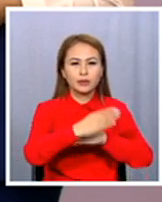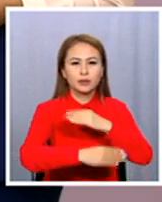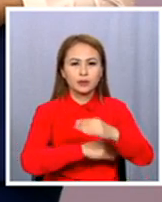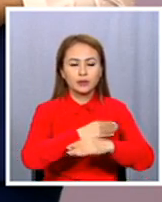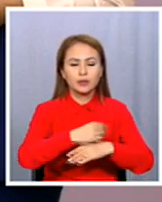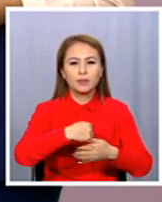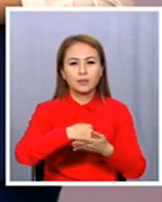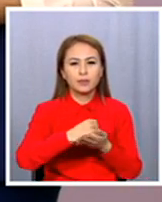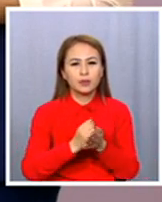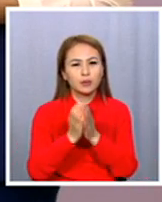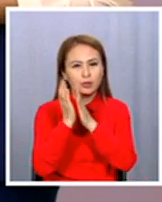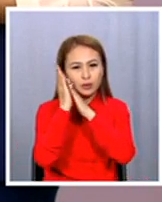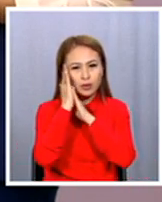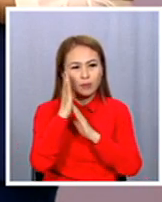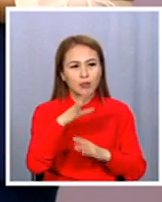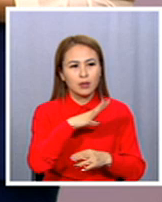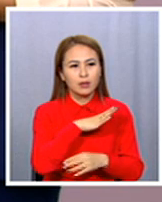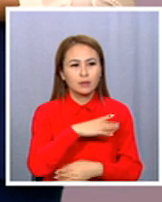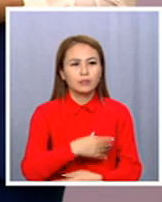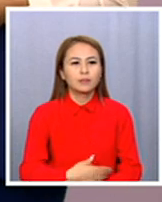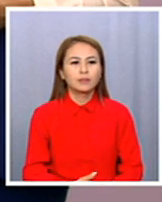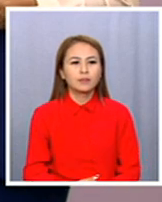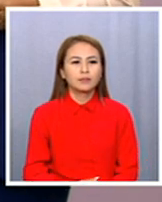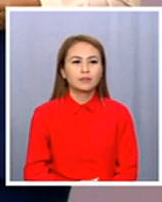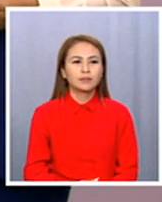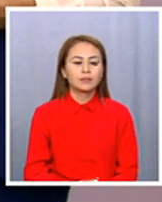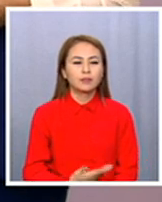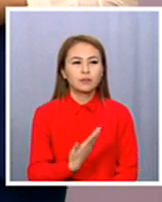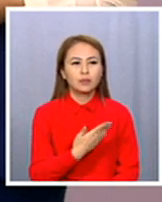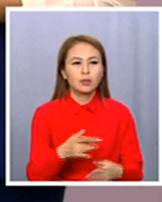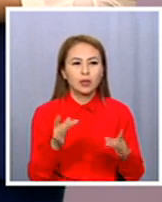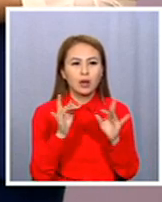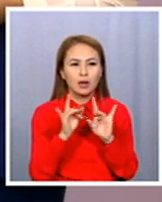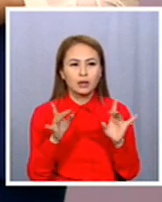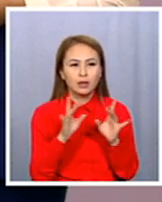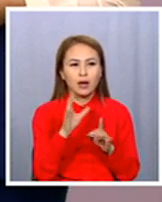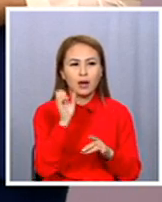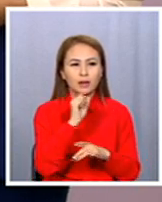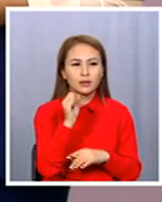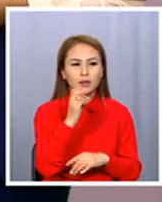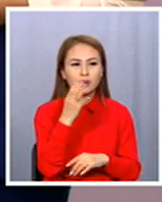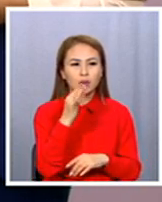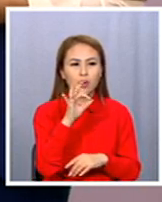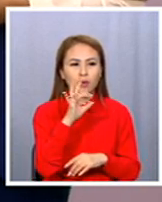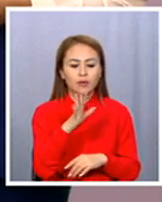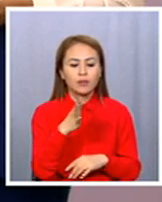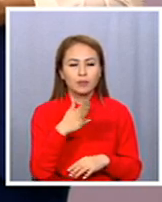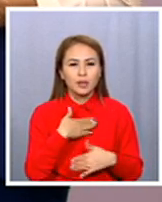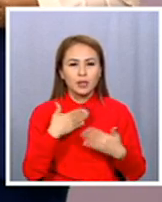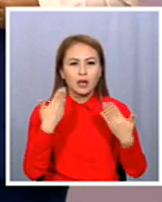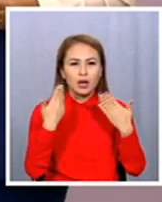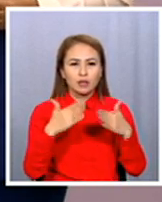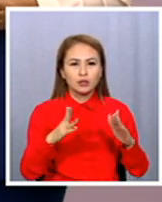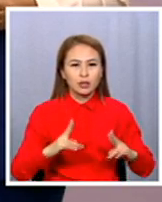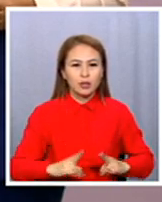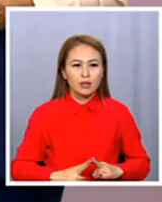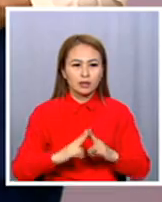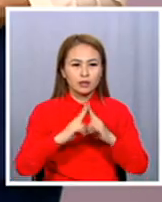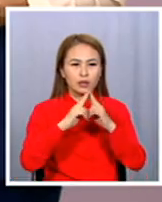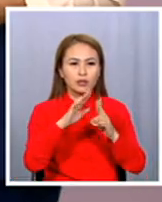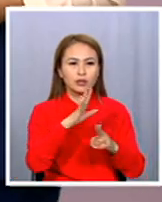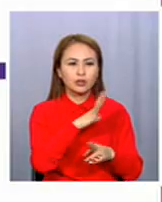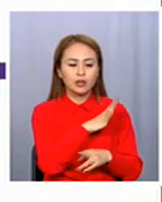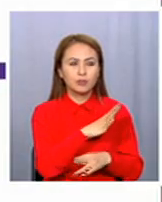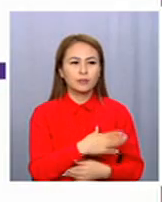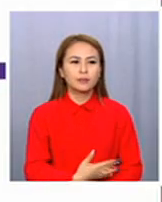бекітіп ұйықтап қалдым. Балалар, бұл әңгіме Алексей Леоновтың «Мен ашық ғарышқа шығамын» кітабынан